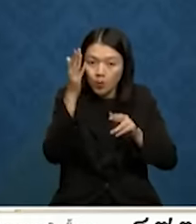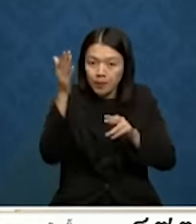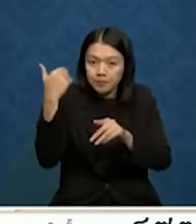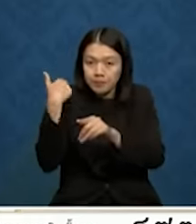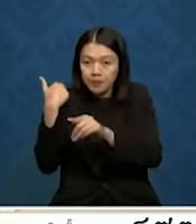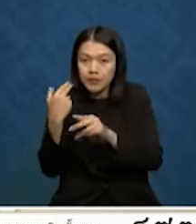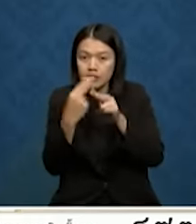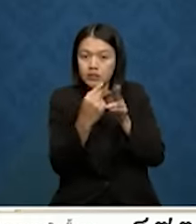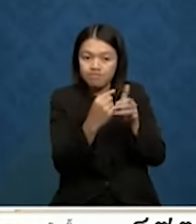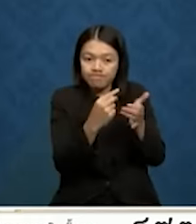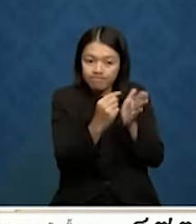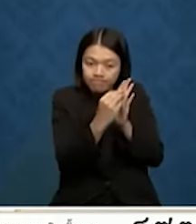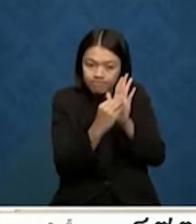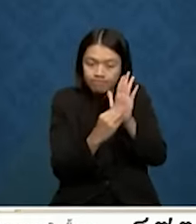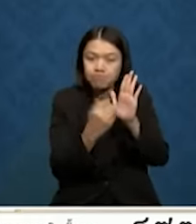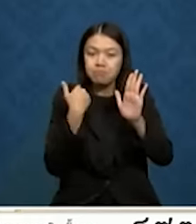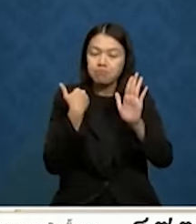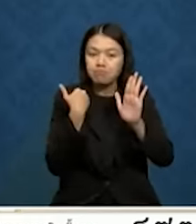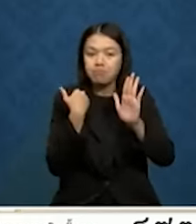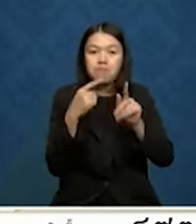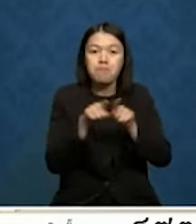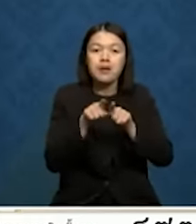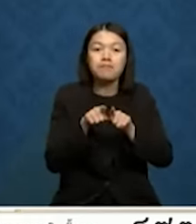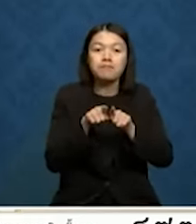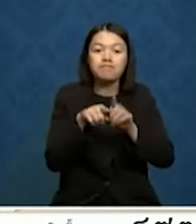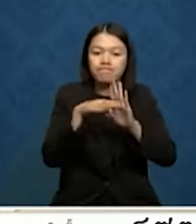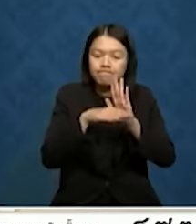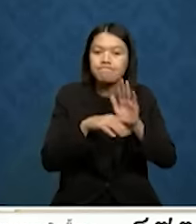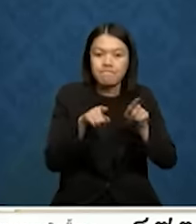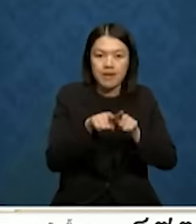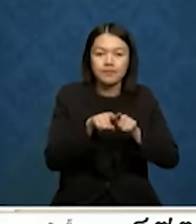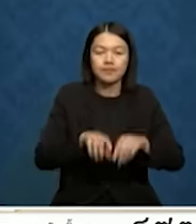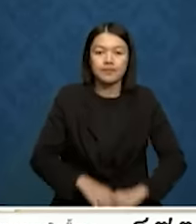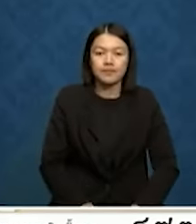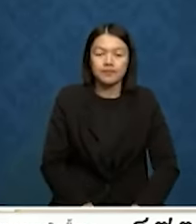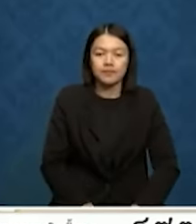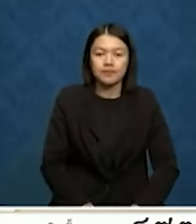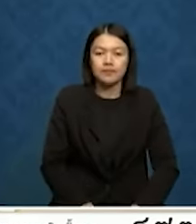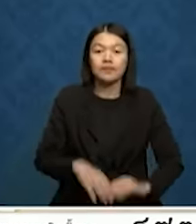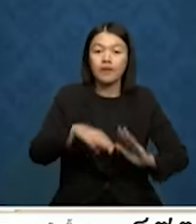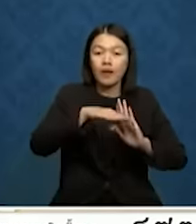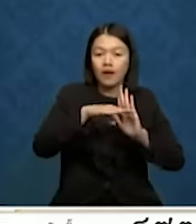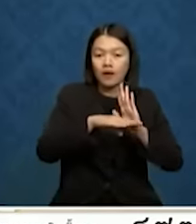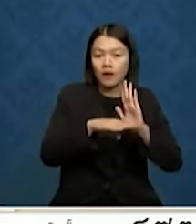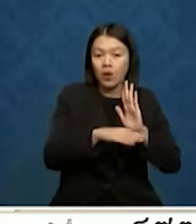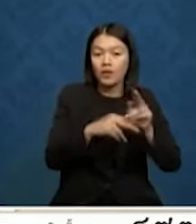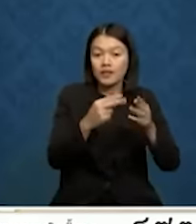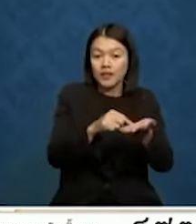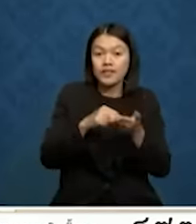ไม่นะครับก็จะปฏิบัติเช่นเดียวกันนะครับอันนี้เป็นเรื่องขั้นตอนของการเสน